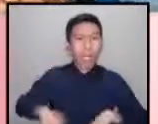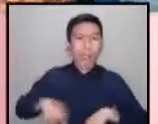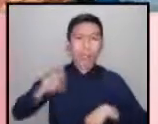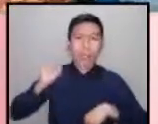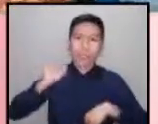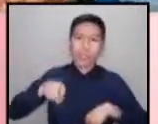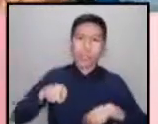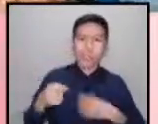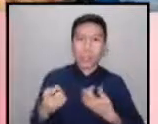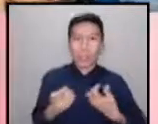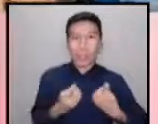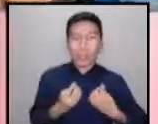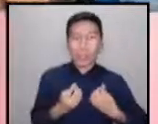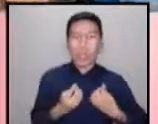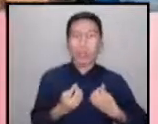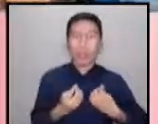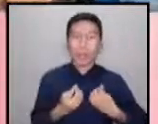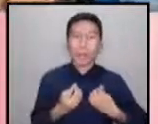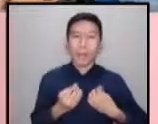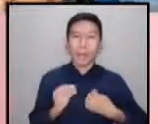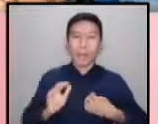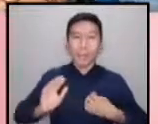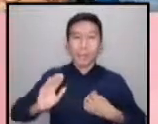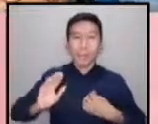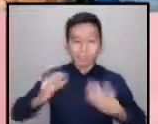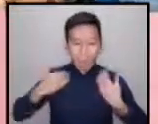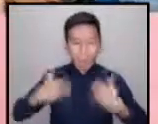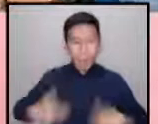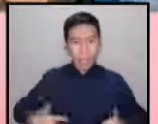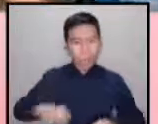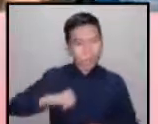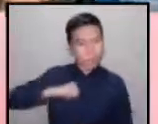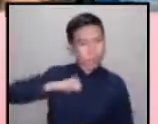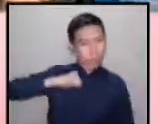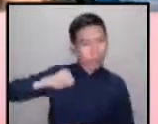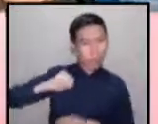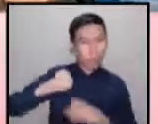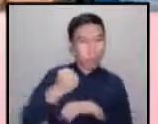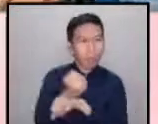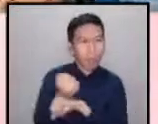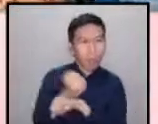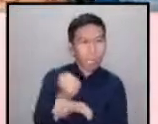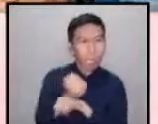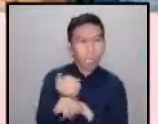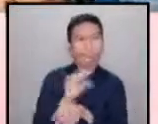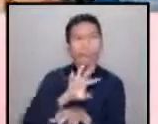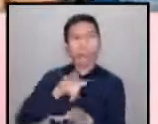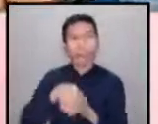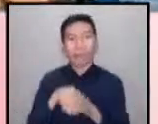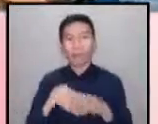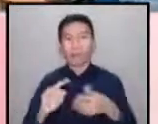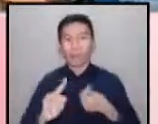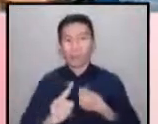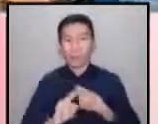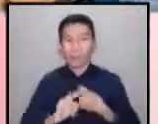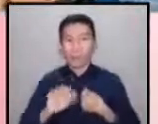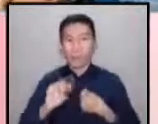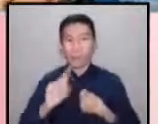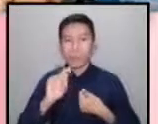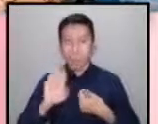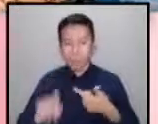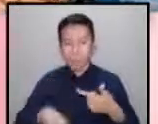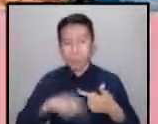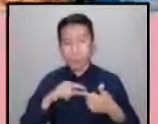know that the immunity of our body comprised of yung sinasabi natin innate immunity, kung